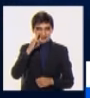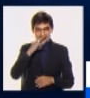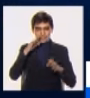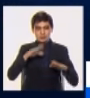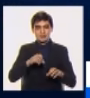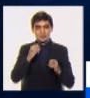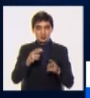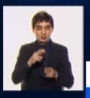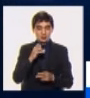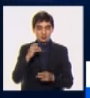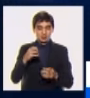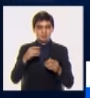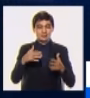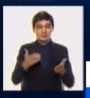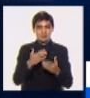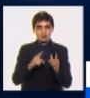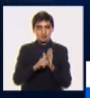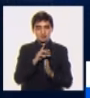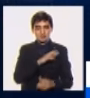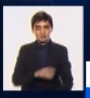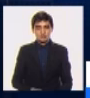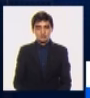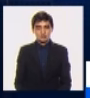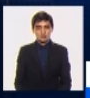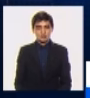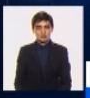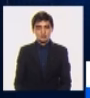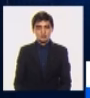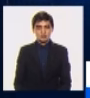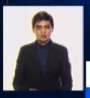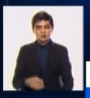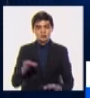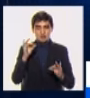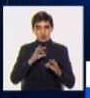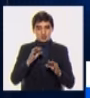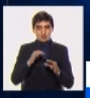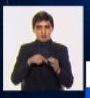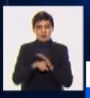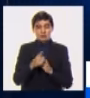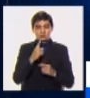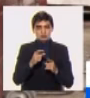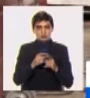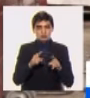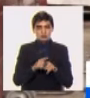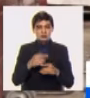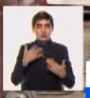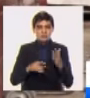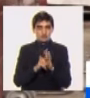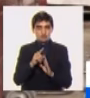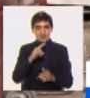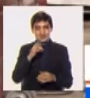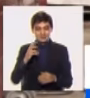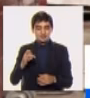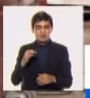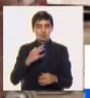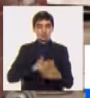после послабления режима я бы описал ее одним словом расслабленно люди не могут